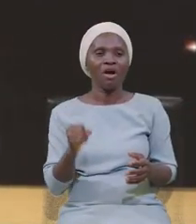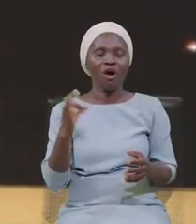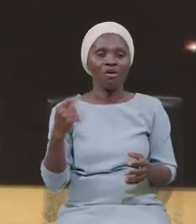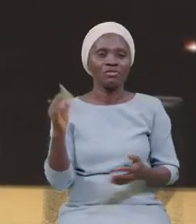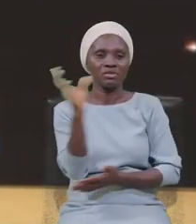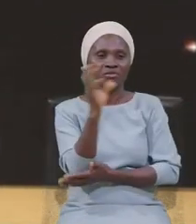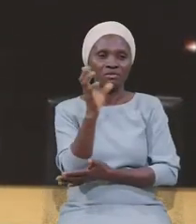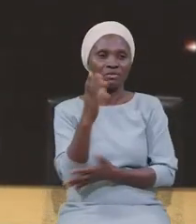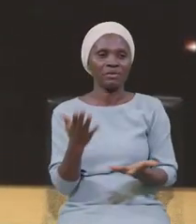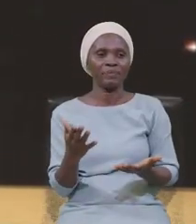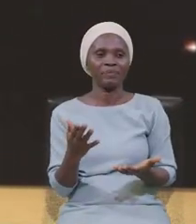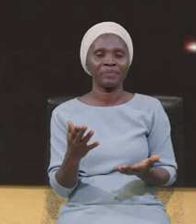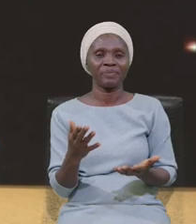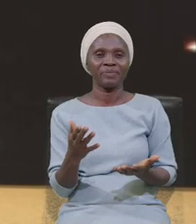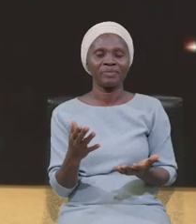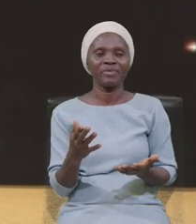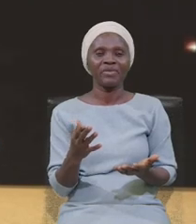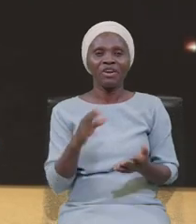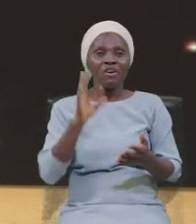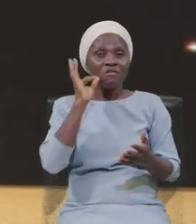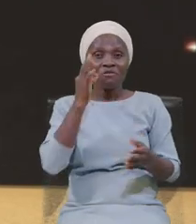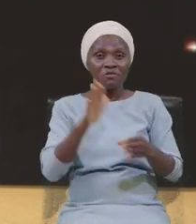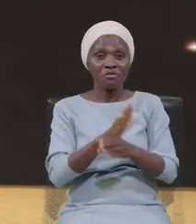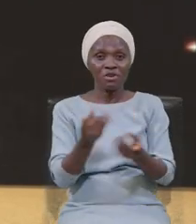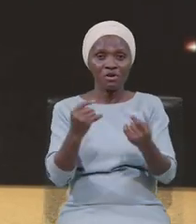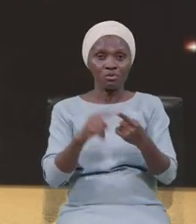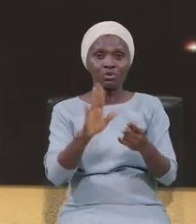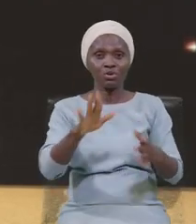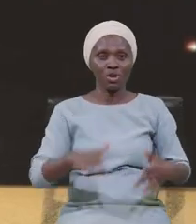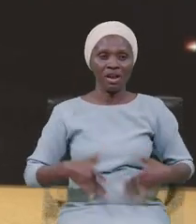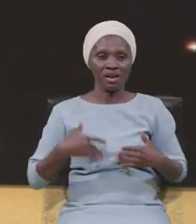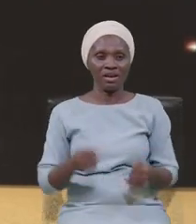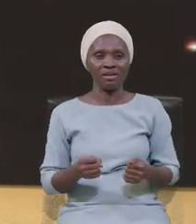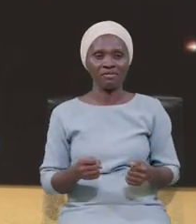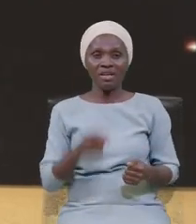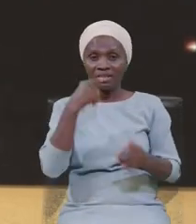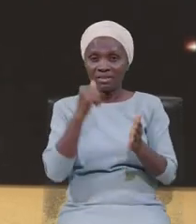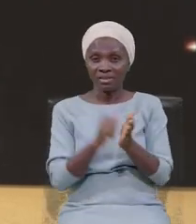leur richesse. La fructification dans votre vie.